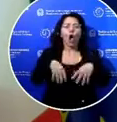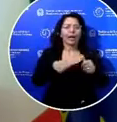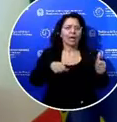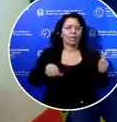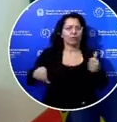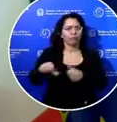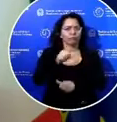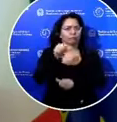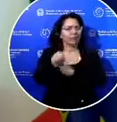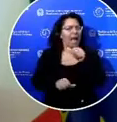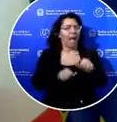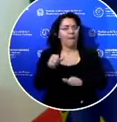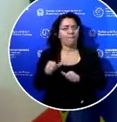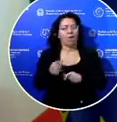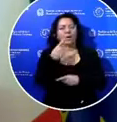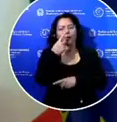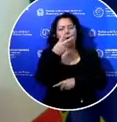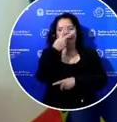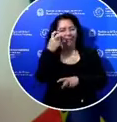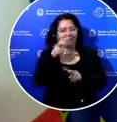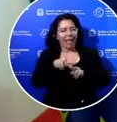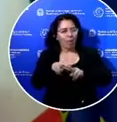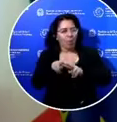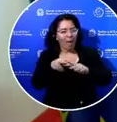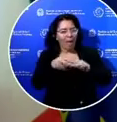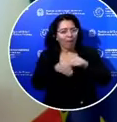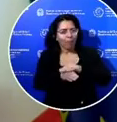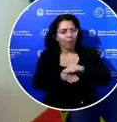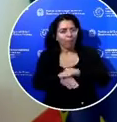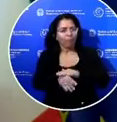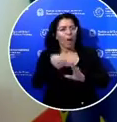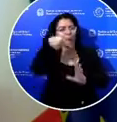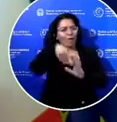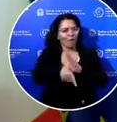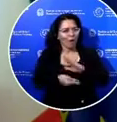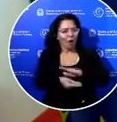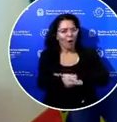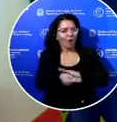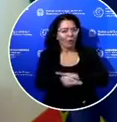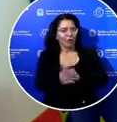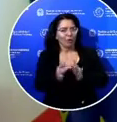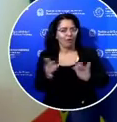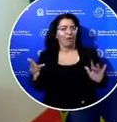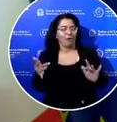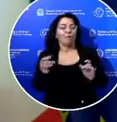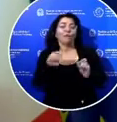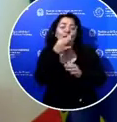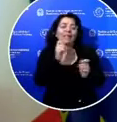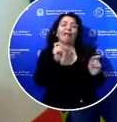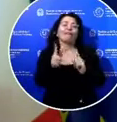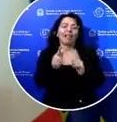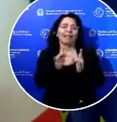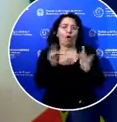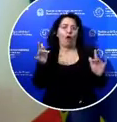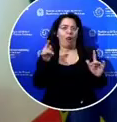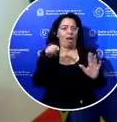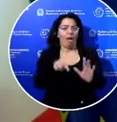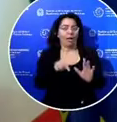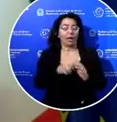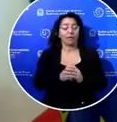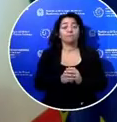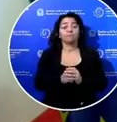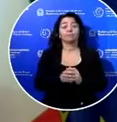al dark web, al deep web, quindi una vendita online. L'autorità garante si